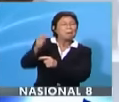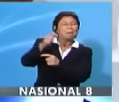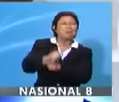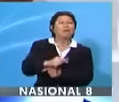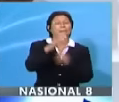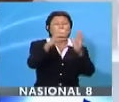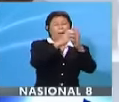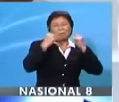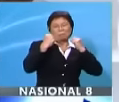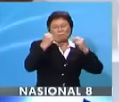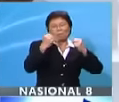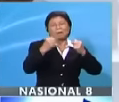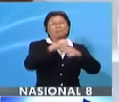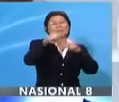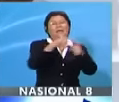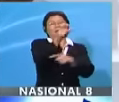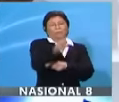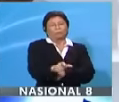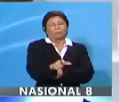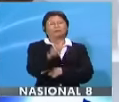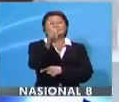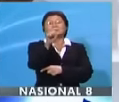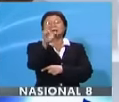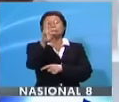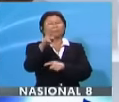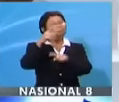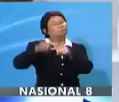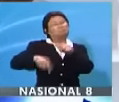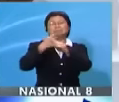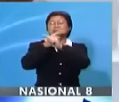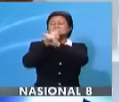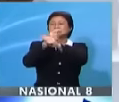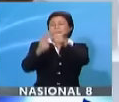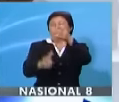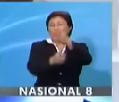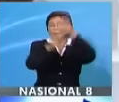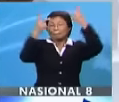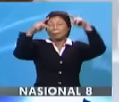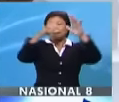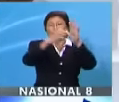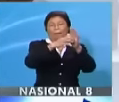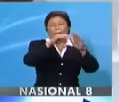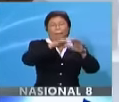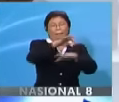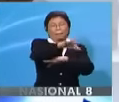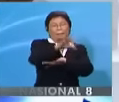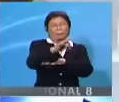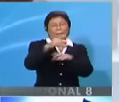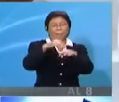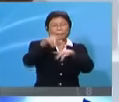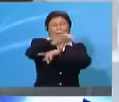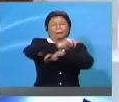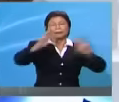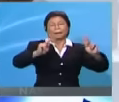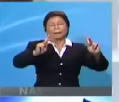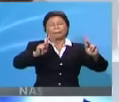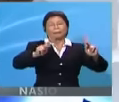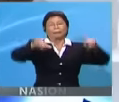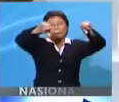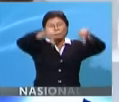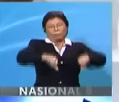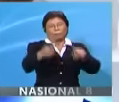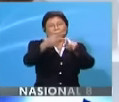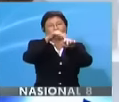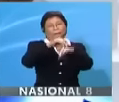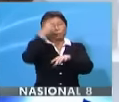akan kuat bila berseorangan. Mat Sabu gagal mempertahankan jawatan timbalan Presiden PAS pada pemilihan Khamis lalu selepas tewas